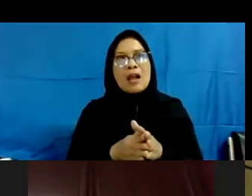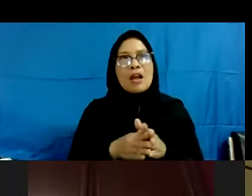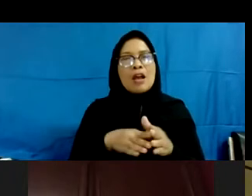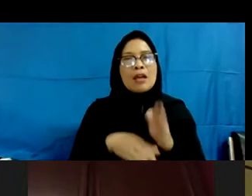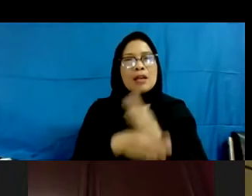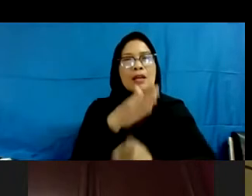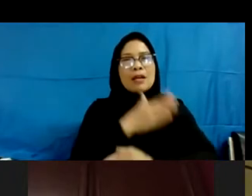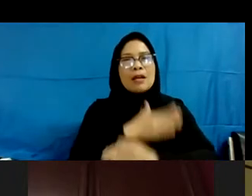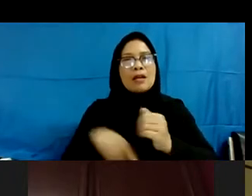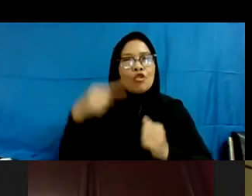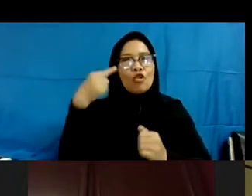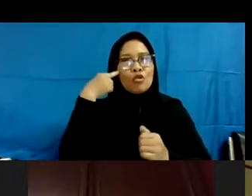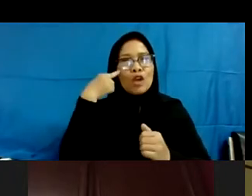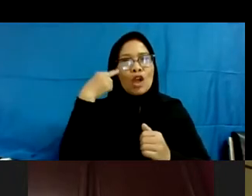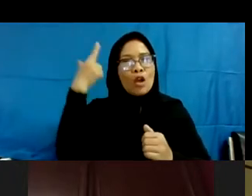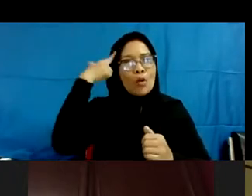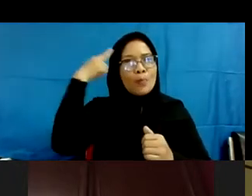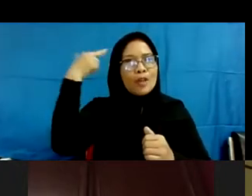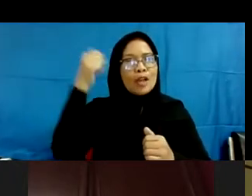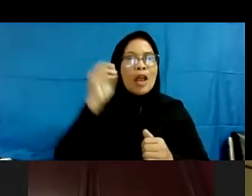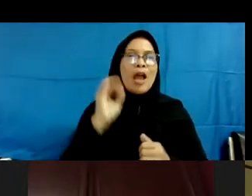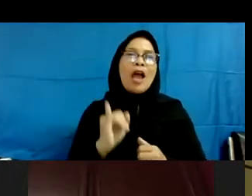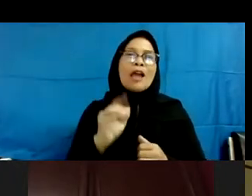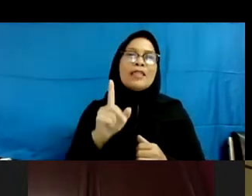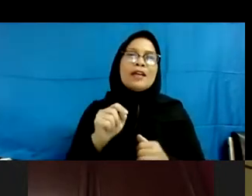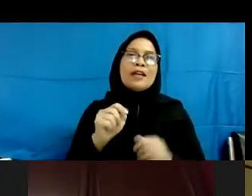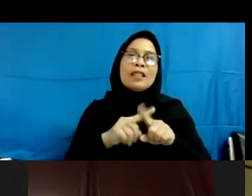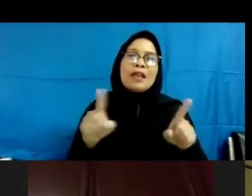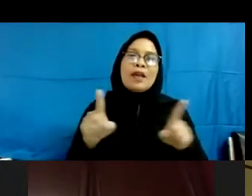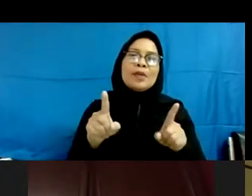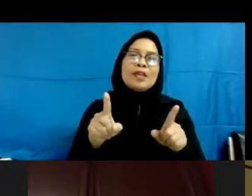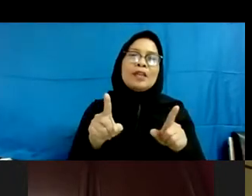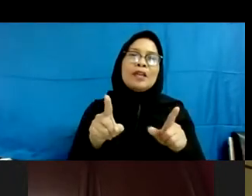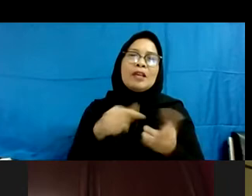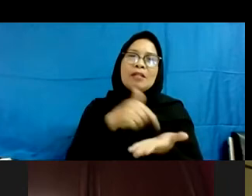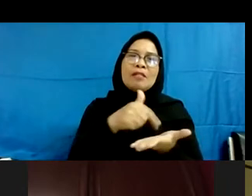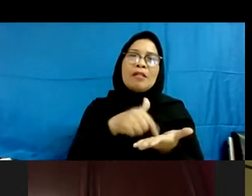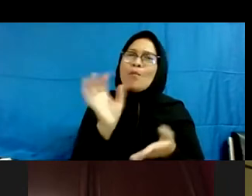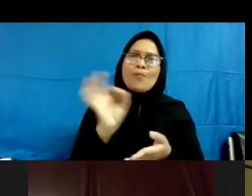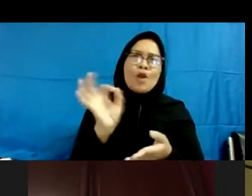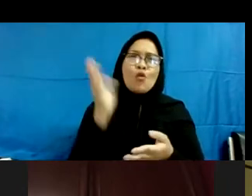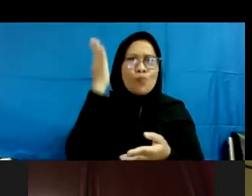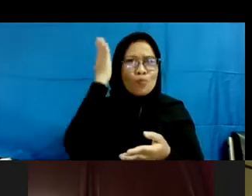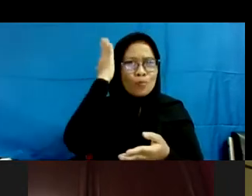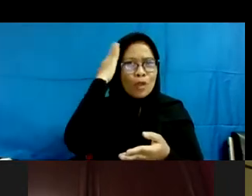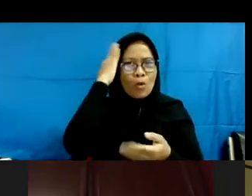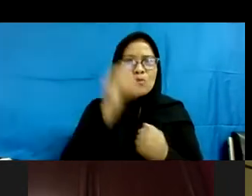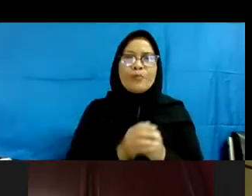Nah itu yang saya ceritakan tadi di pengalaman saya gitu ya. Kalau saya alhamdulillah mungkin dari yang di tahun 2000-an yang